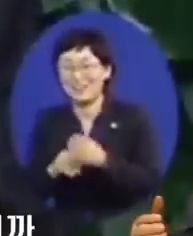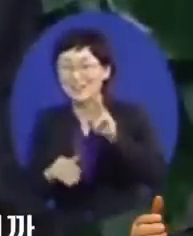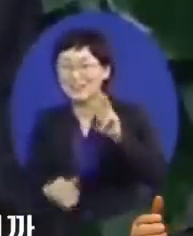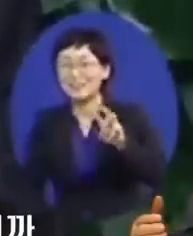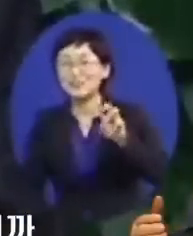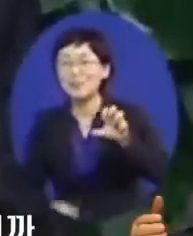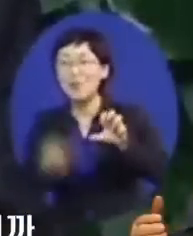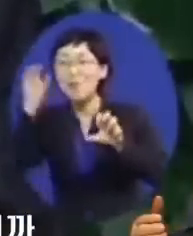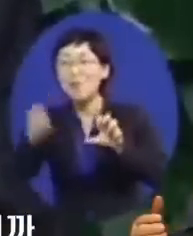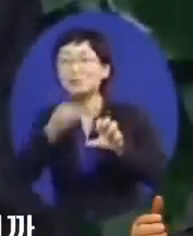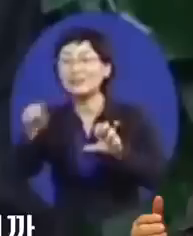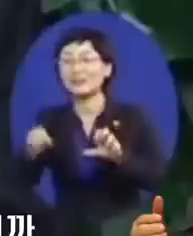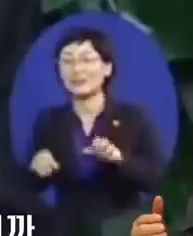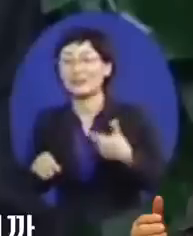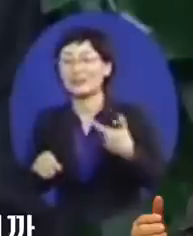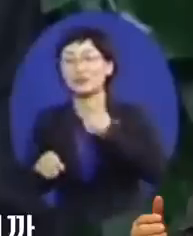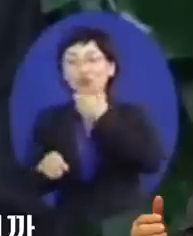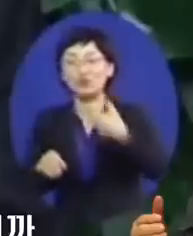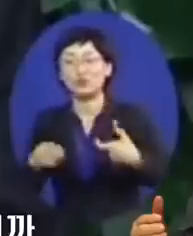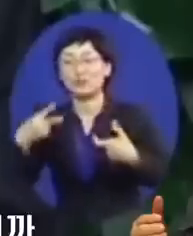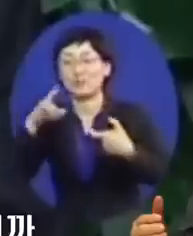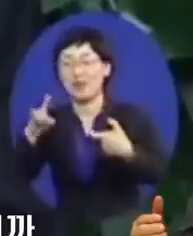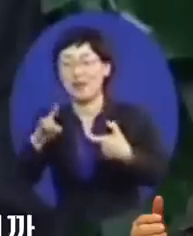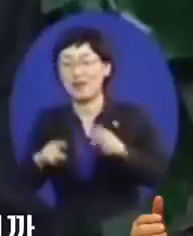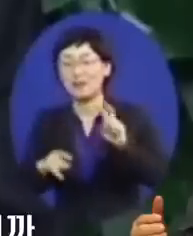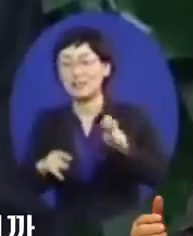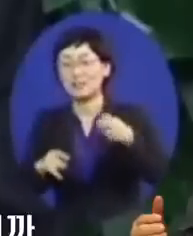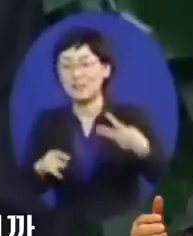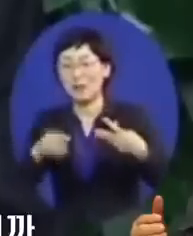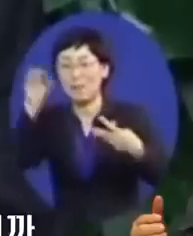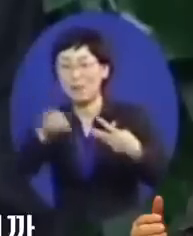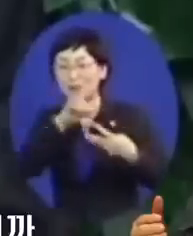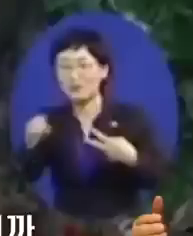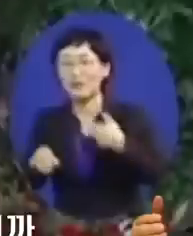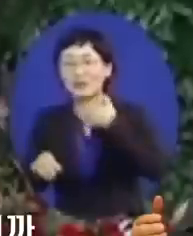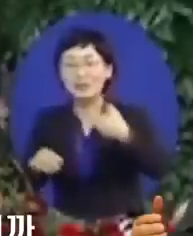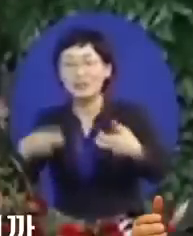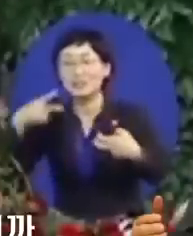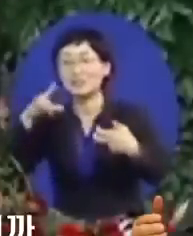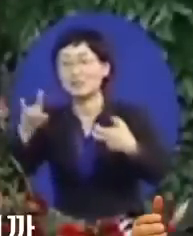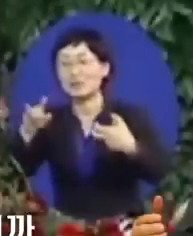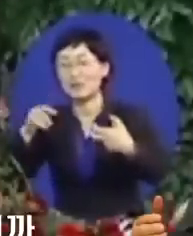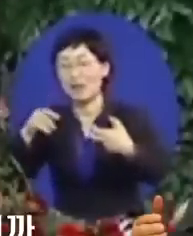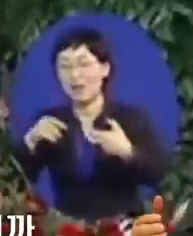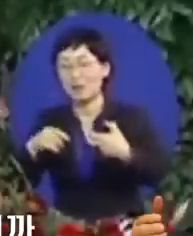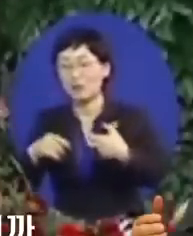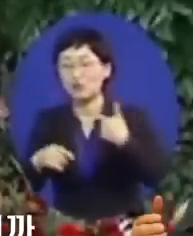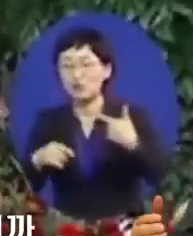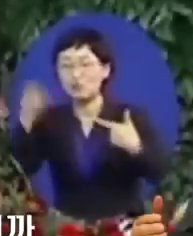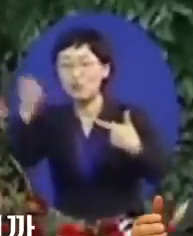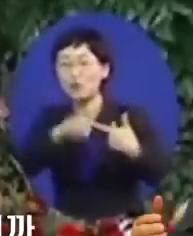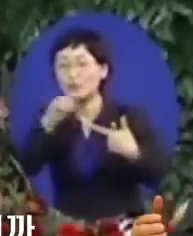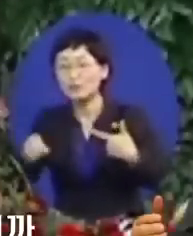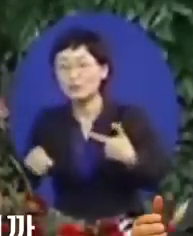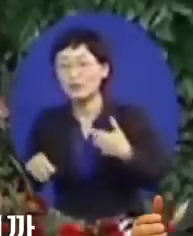35%가 60대, 23%가 70대, 6%가 80대가 넘어서 업적을 이루었다.